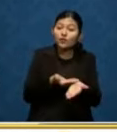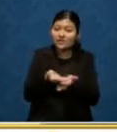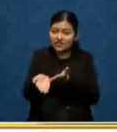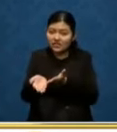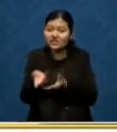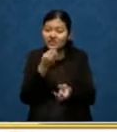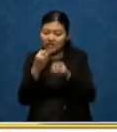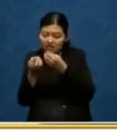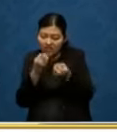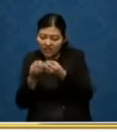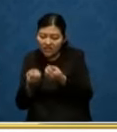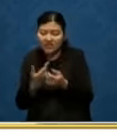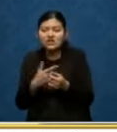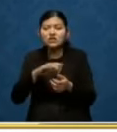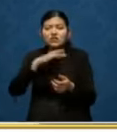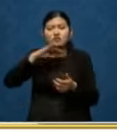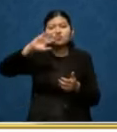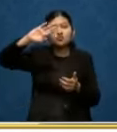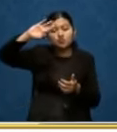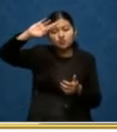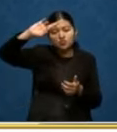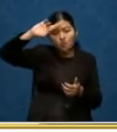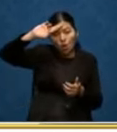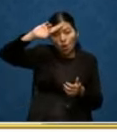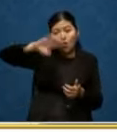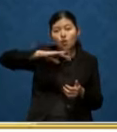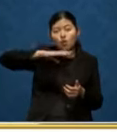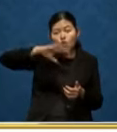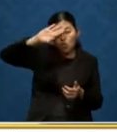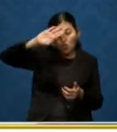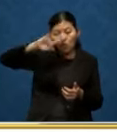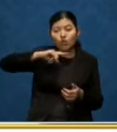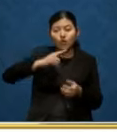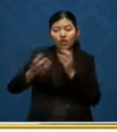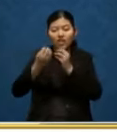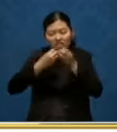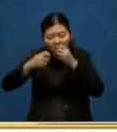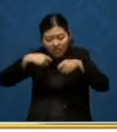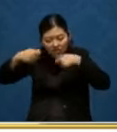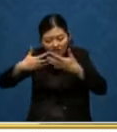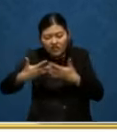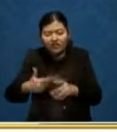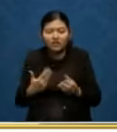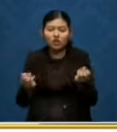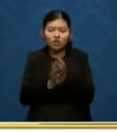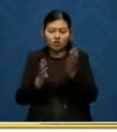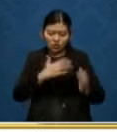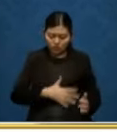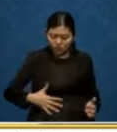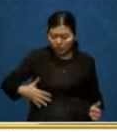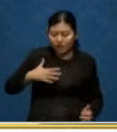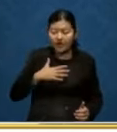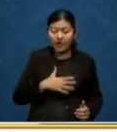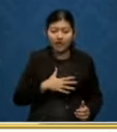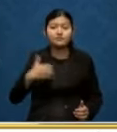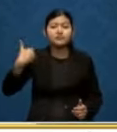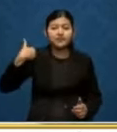บริโภคหมูที่อาจจะเป็นโรครวมถึงมีสารเร่งเนื้อแดงครับที่เมื่อบริโภคมากก็อาจจะส่งผลต่อสุขภาพได้นะครับ